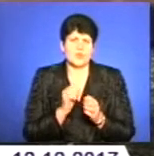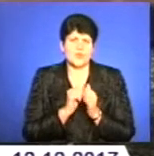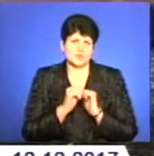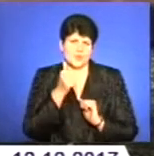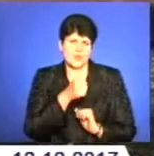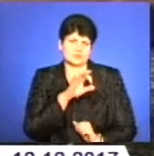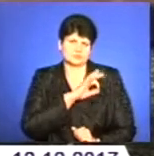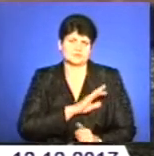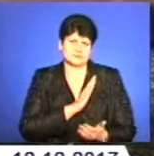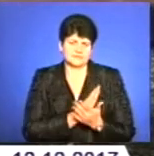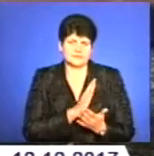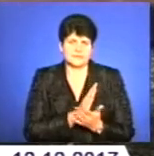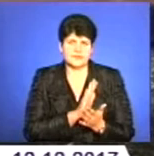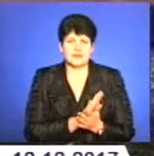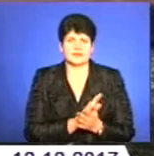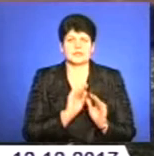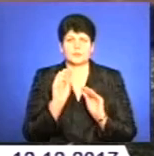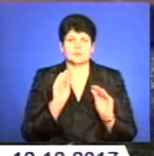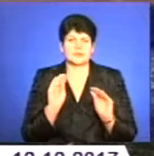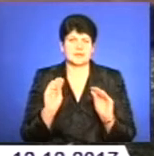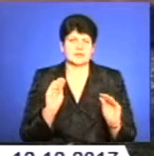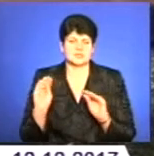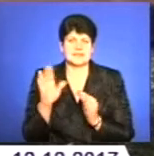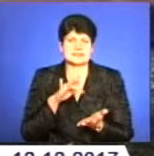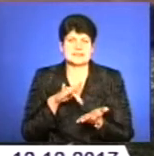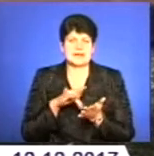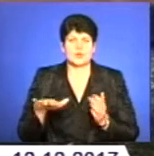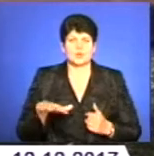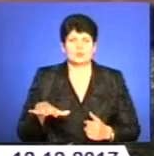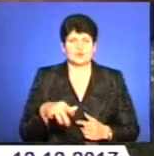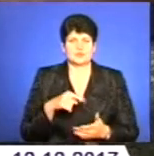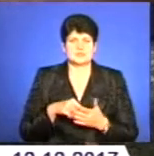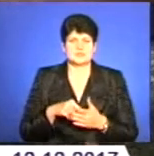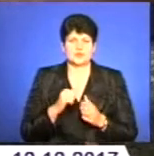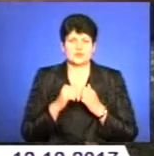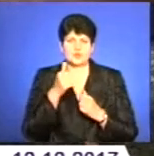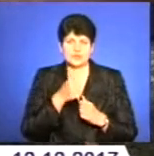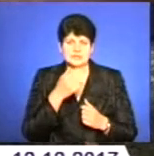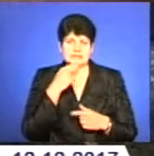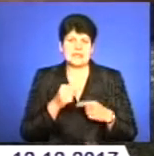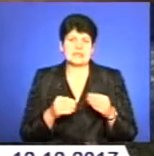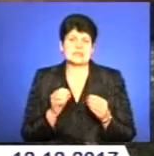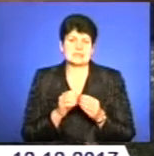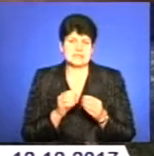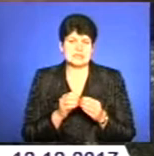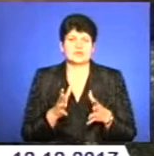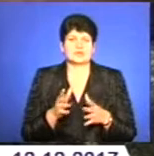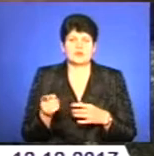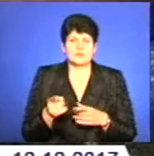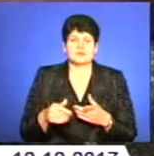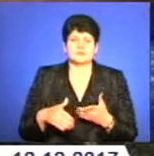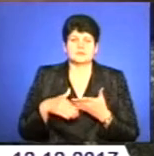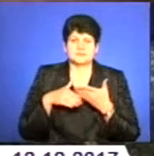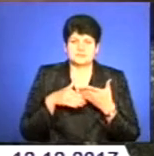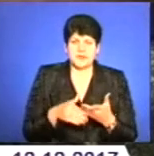року, яку прикрашають центральну площу міста кожного року. Традиційно тернополяни долучаються, тернополяни